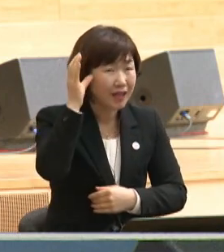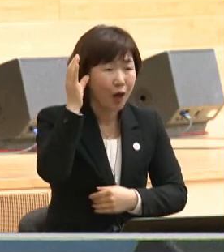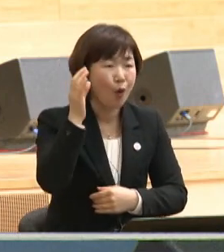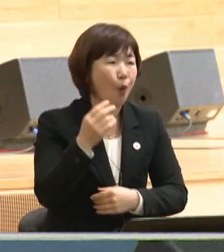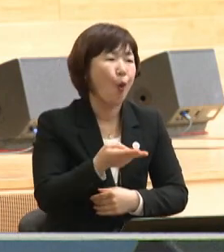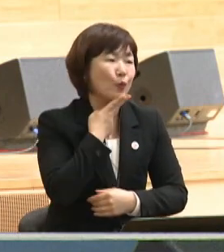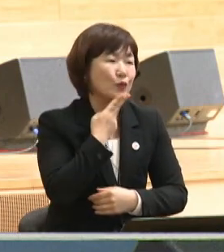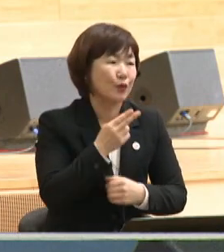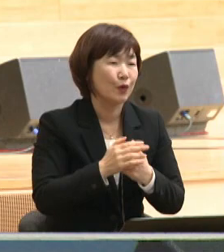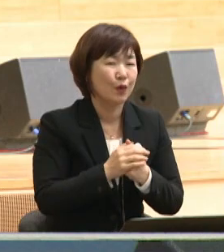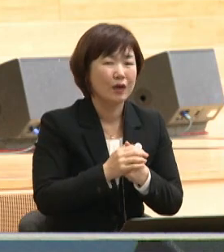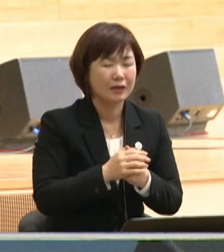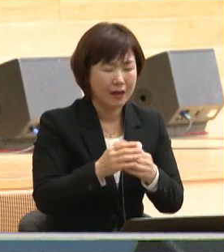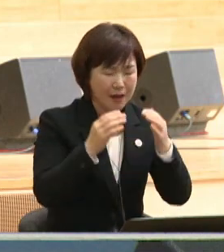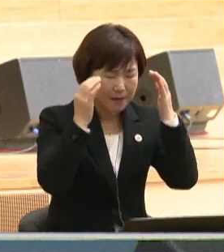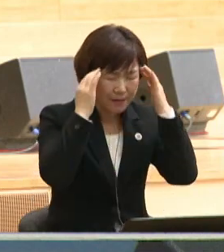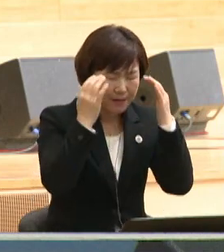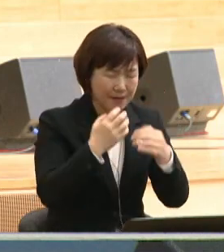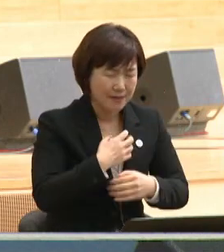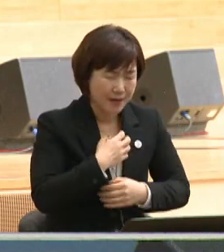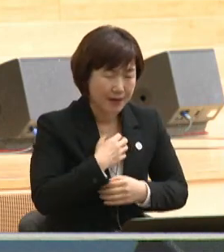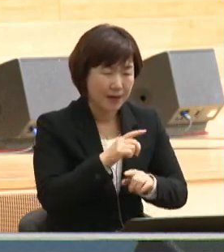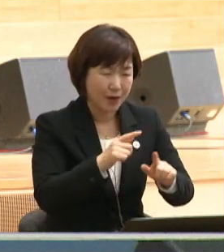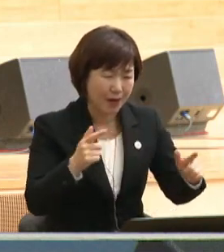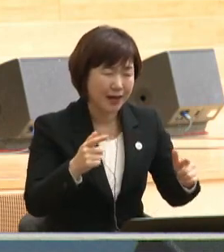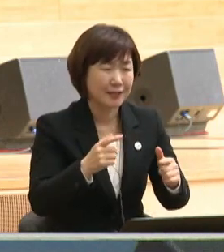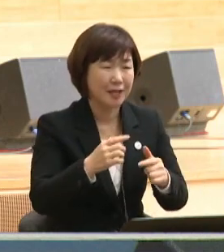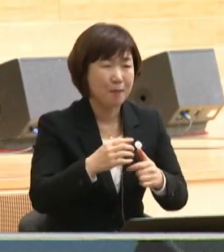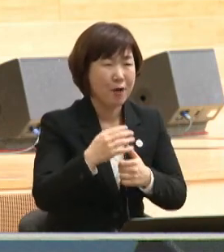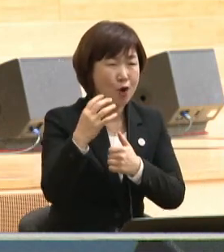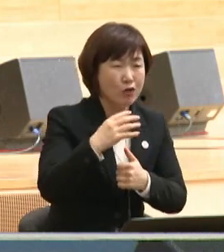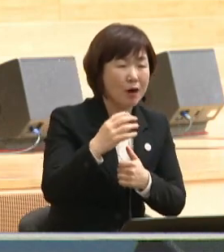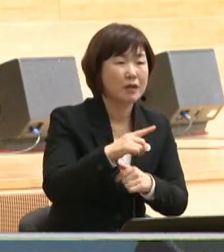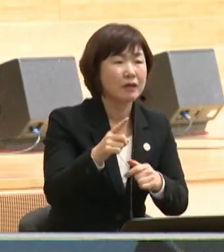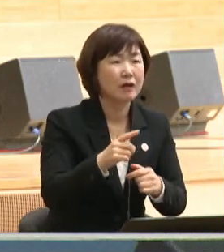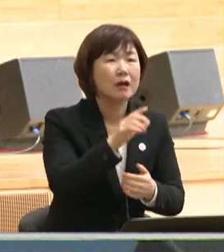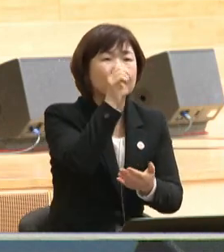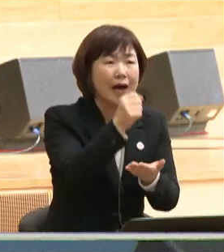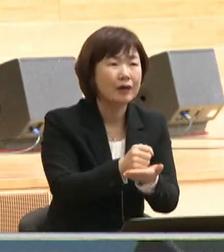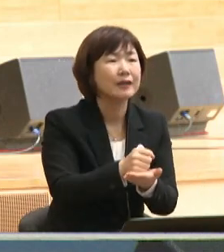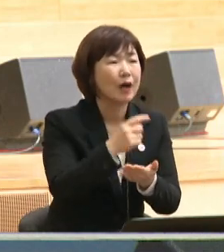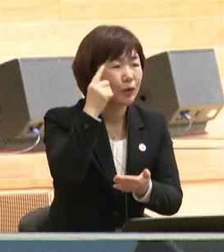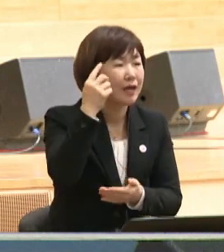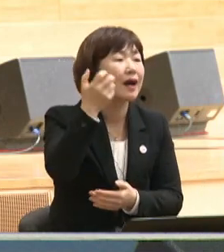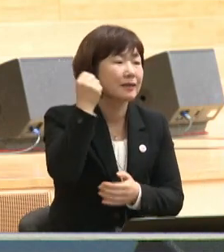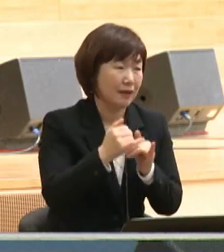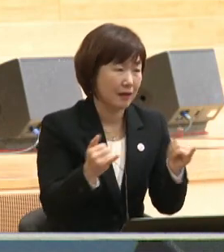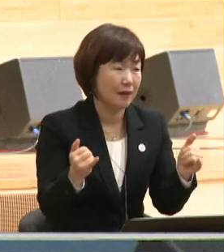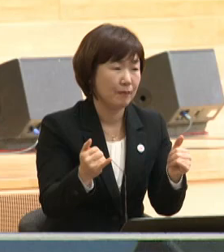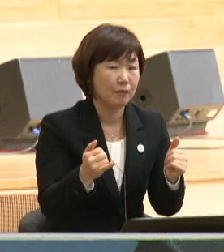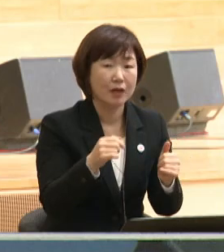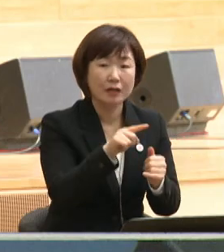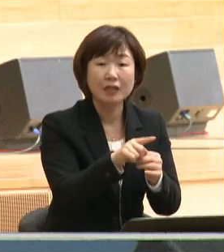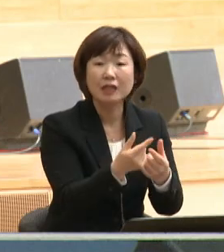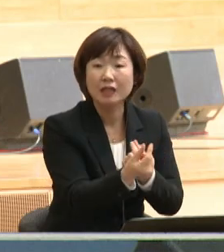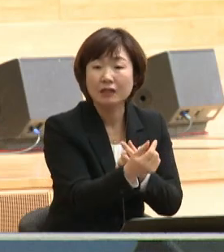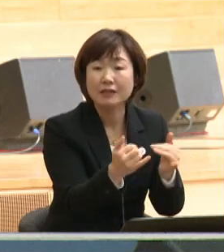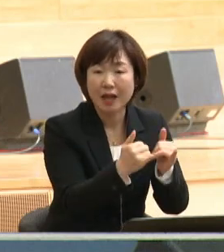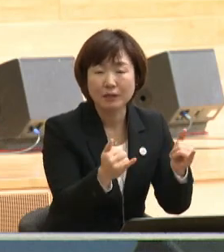그들은 역경과 위엄과 고난도 당연한 일로 받아들이는 사람들이죠 이런 사람들이 바로